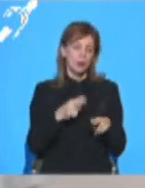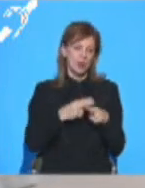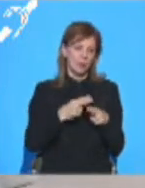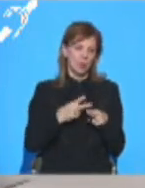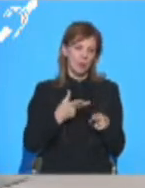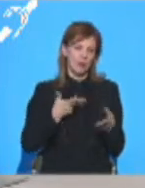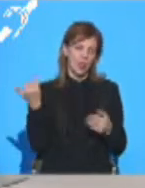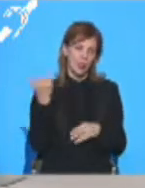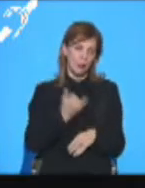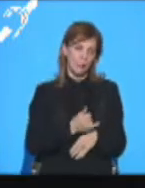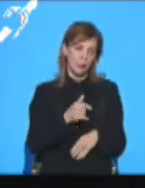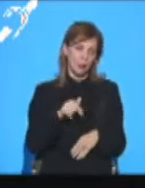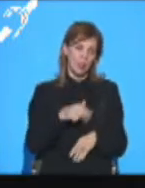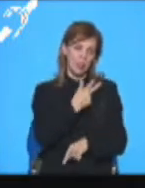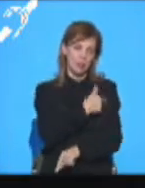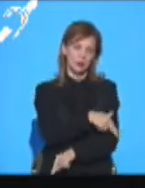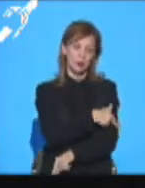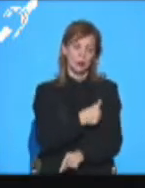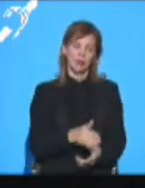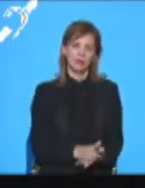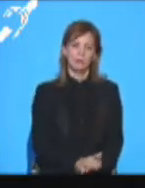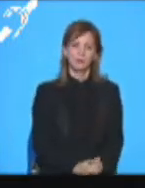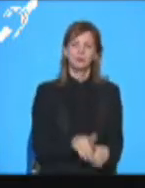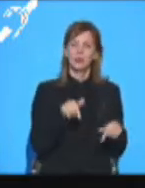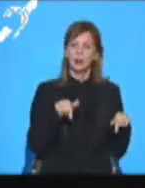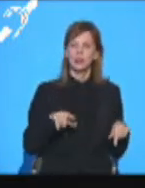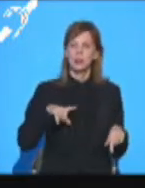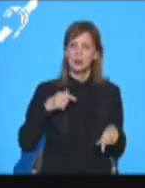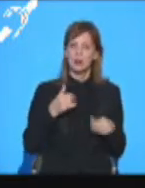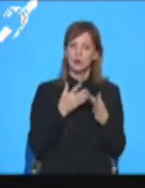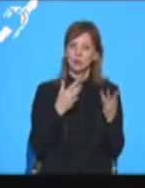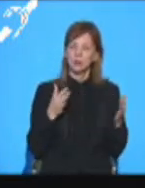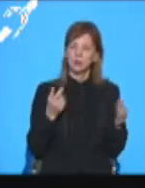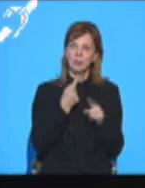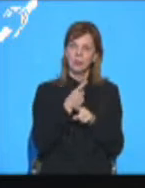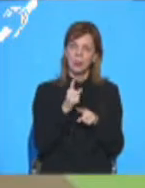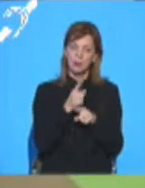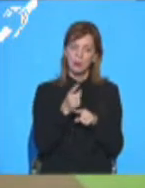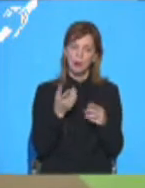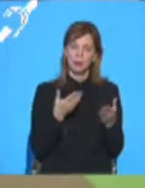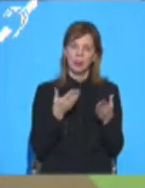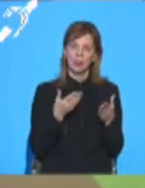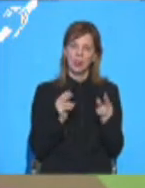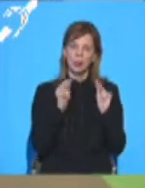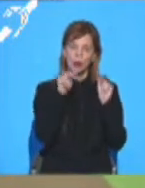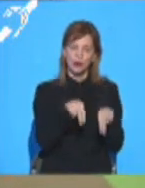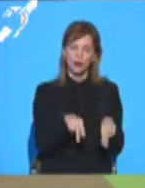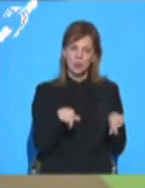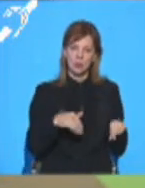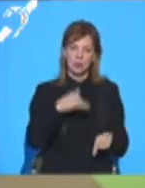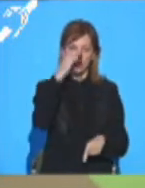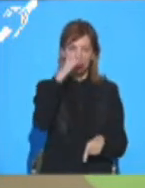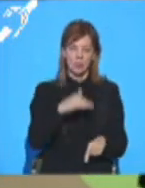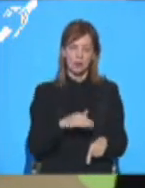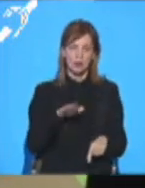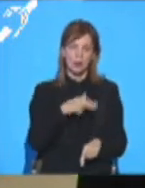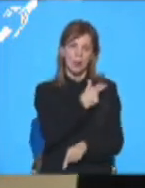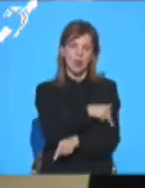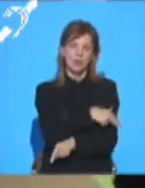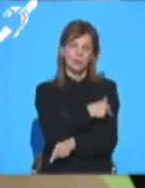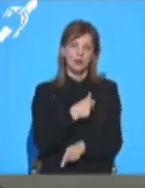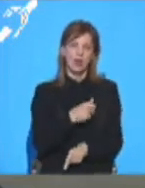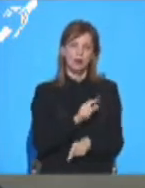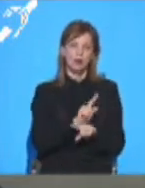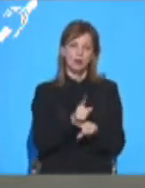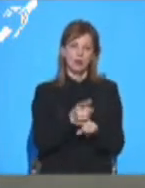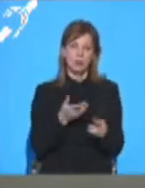se prezintă în unitatea noastră medicală. Acestea sunt doar câteva dintre echipamentele care au ajuns în aceste zile în dotarea Spitalului Județean